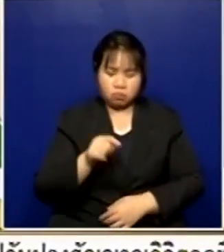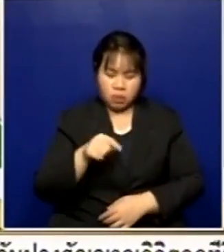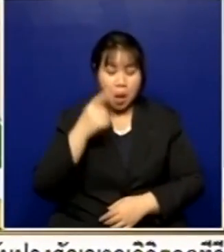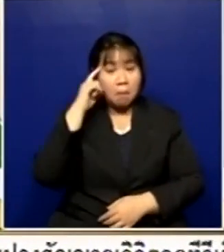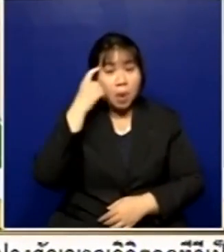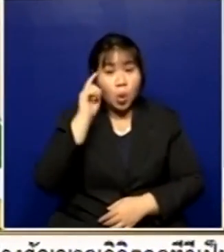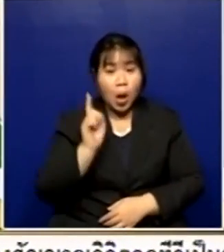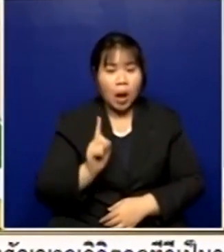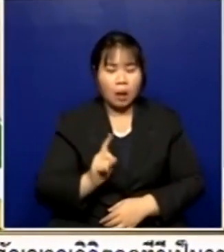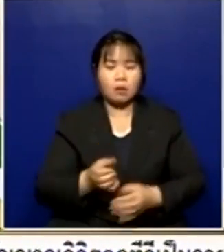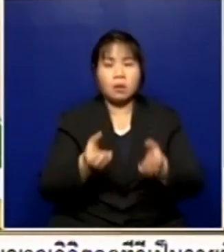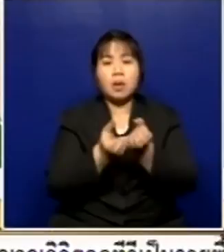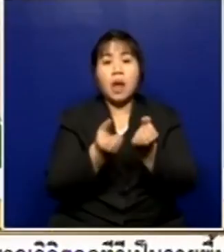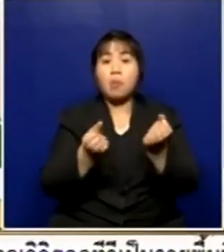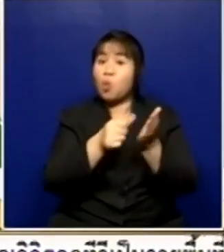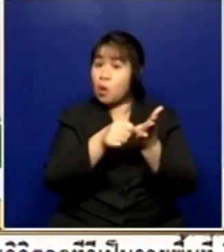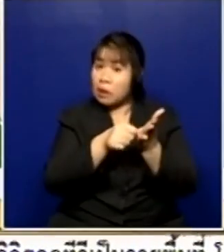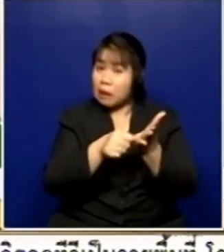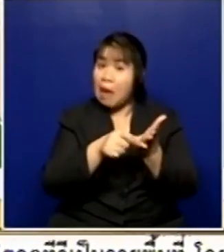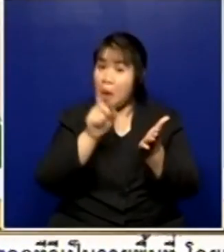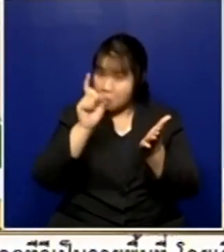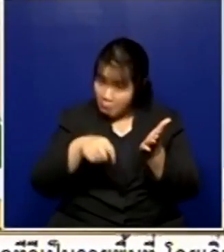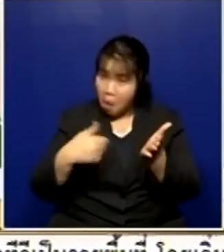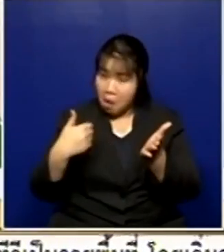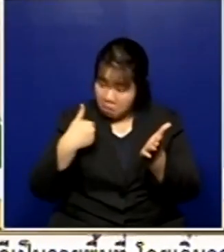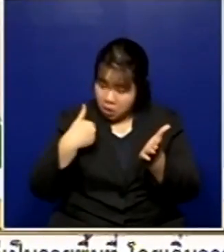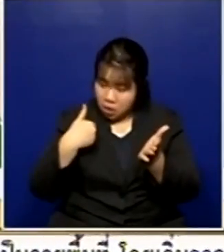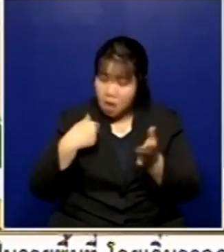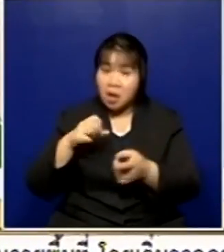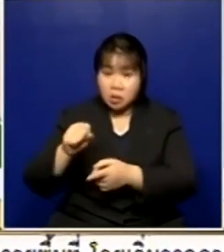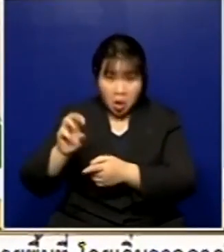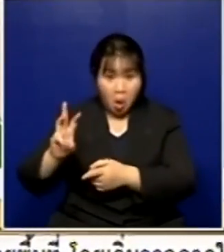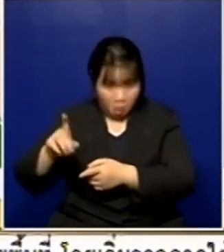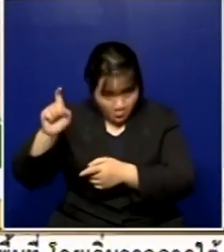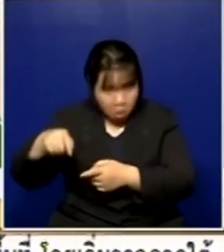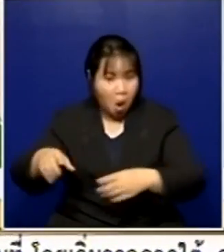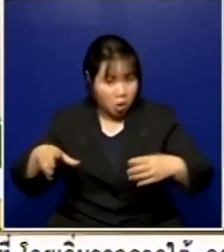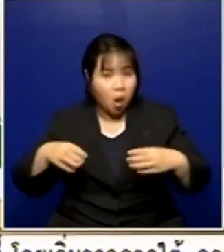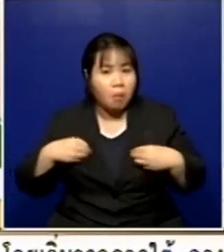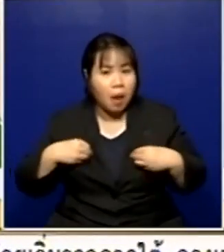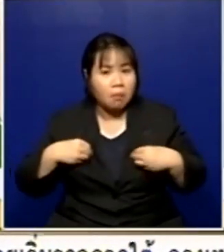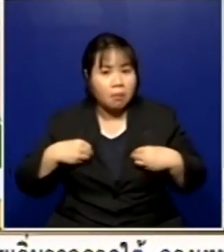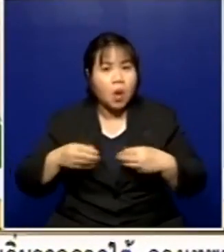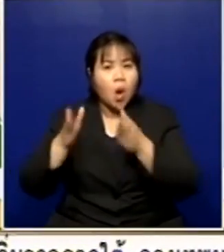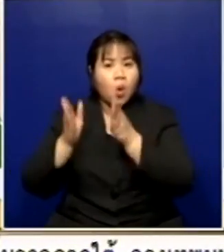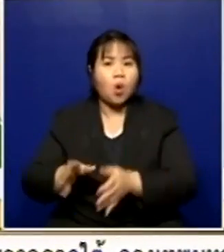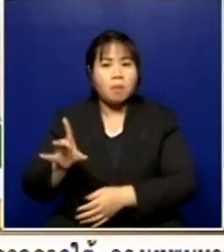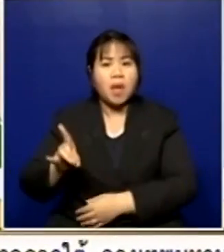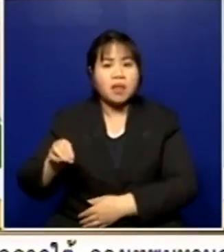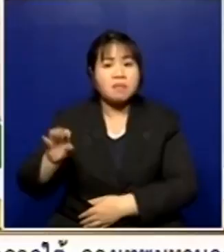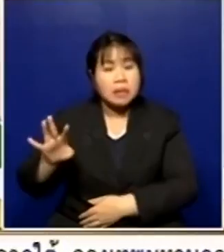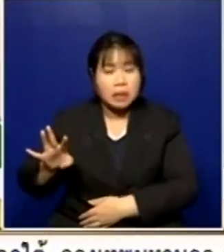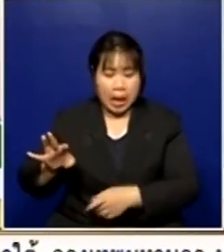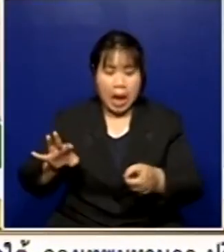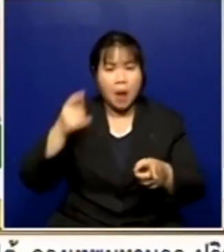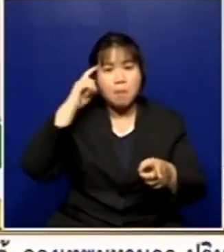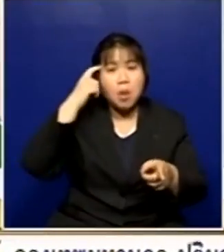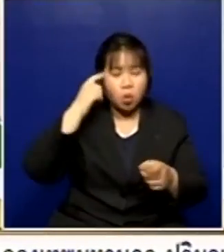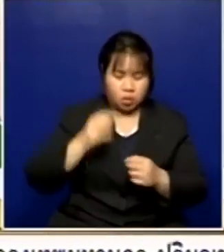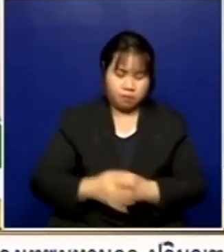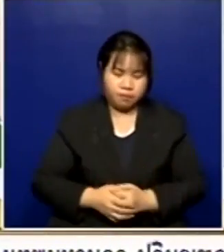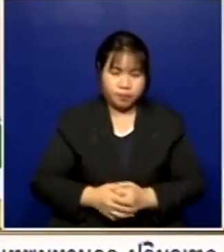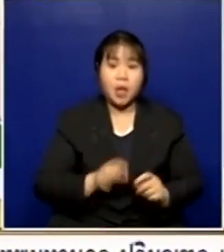การแก้ไขรัฐธรรมนูญได้ต้องใช้เสียงสมาชิกวุฒิสภาอย่างน้อย 8 14เสียงและ